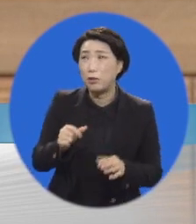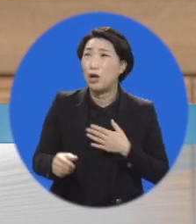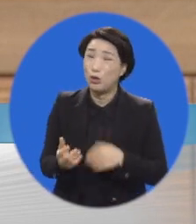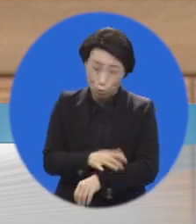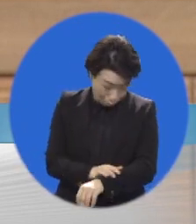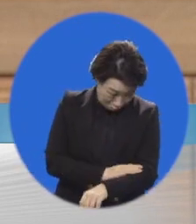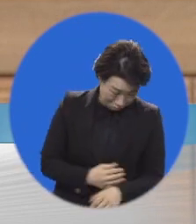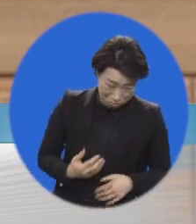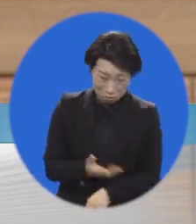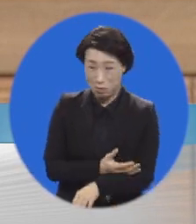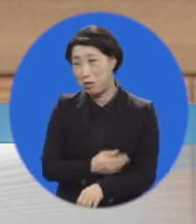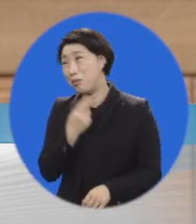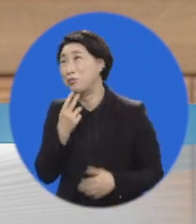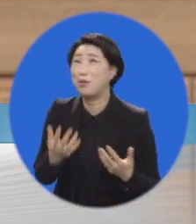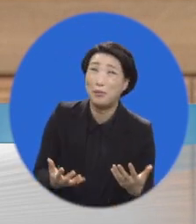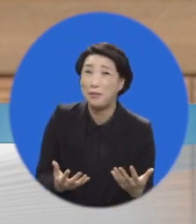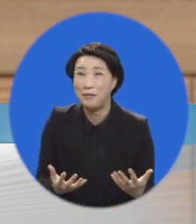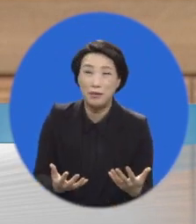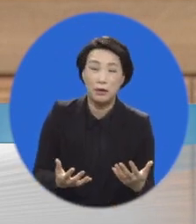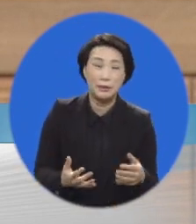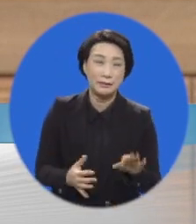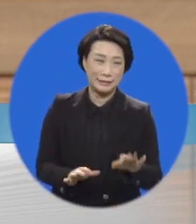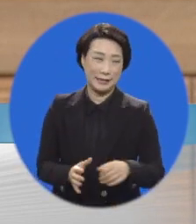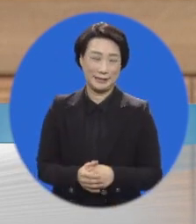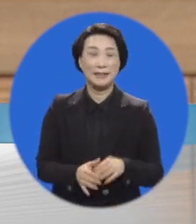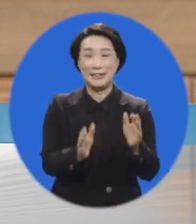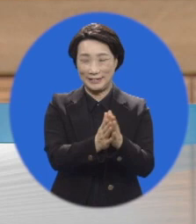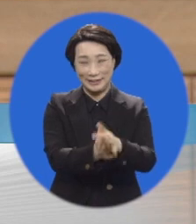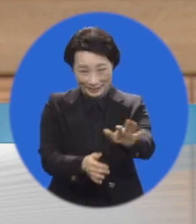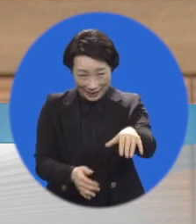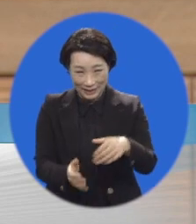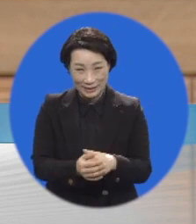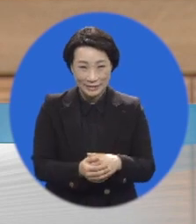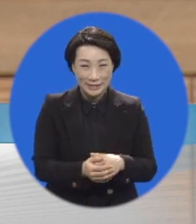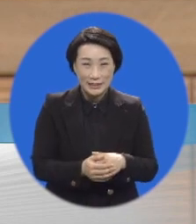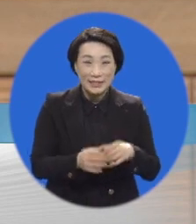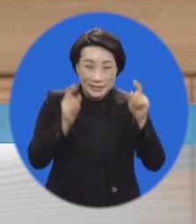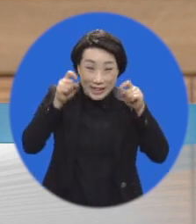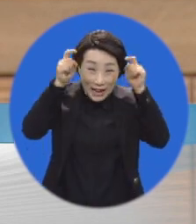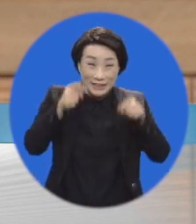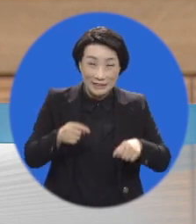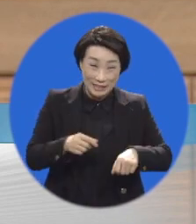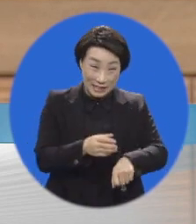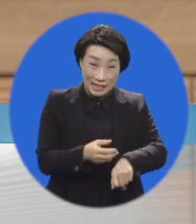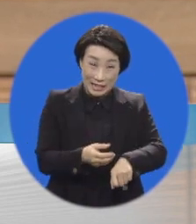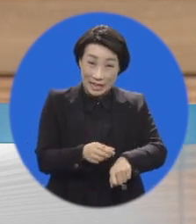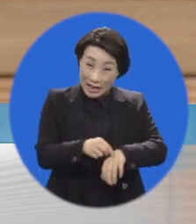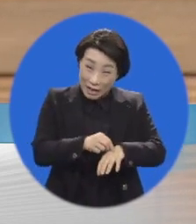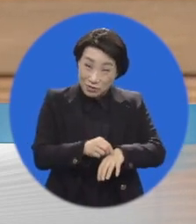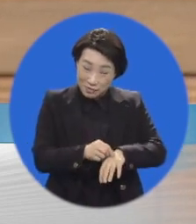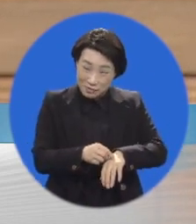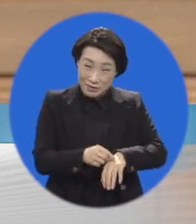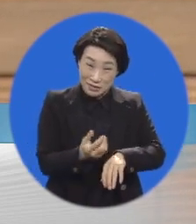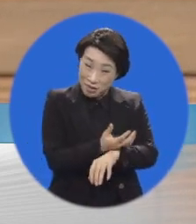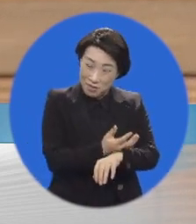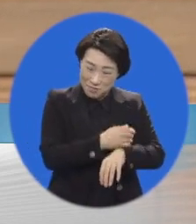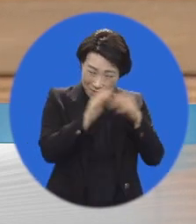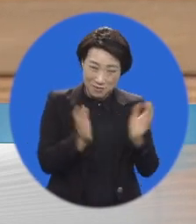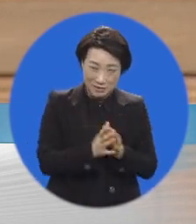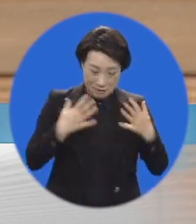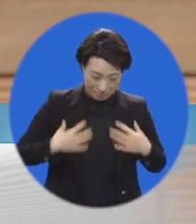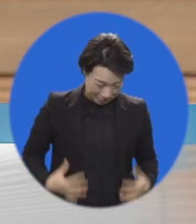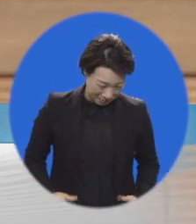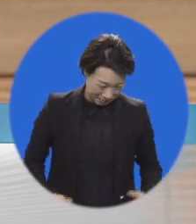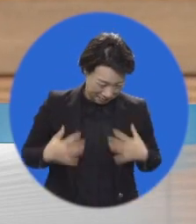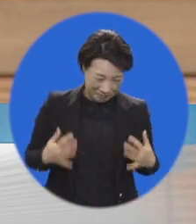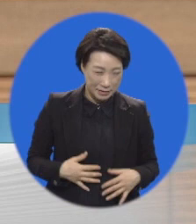없어. 엄마 어떻게 해요? 그 양 잡은 가죽을 다 싸주면서 걱정하지 마 들어가